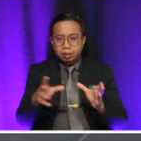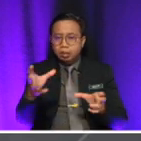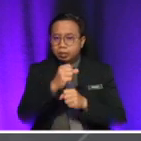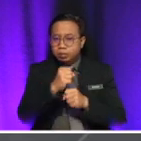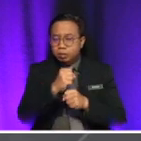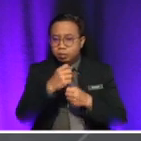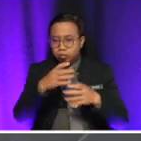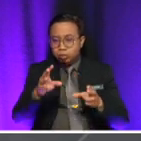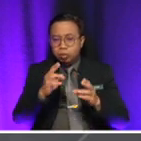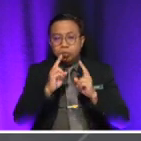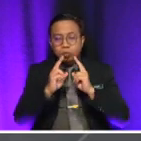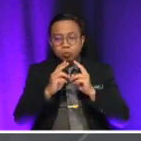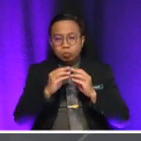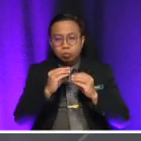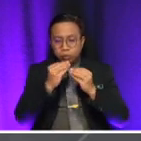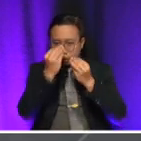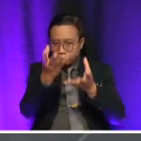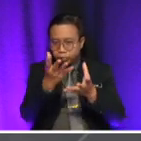keputusan diumumkan